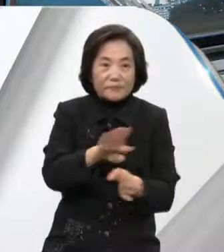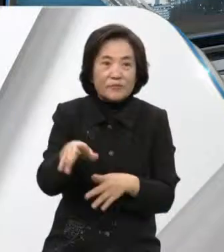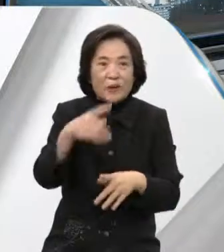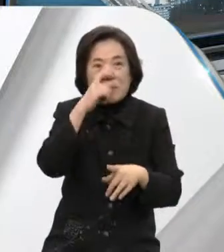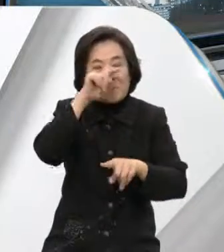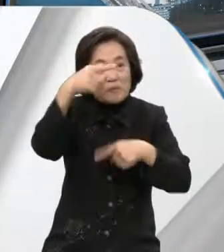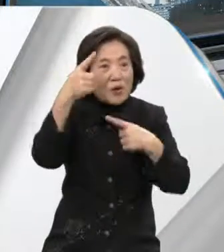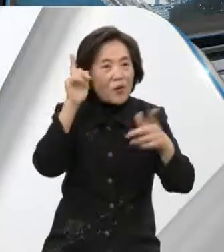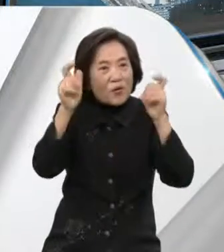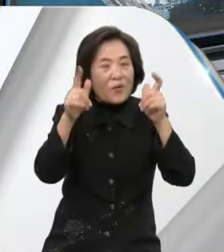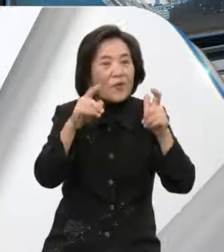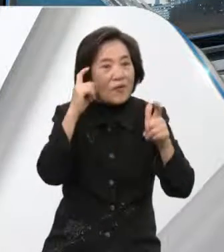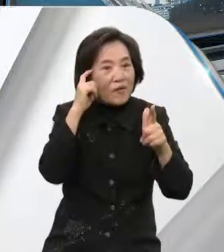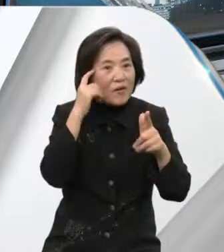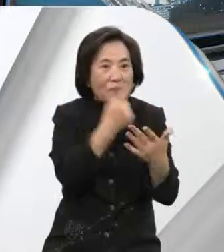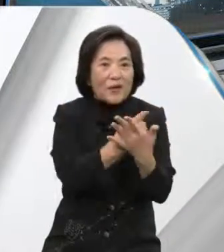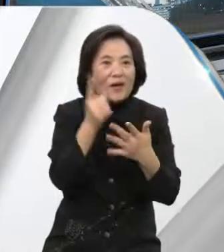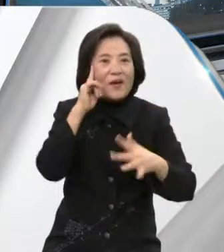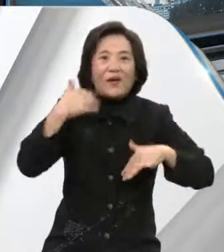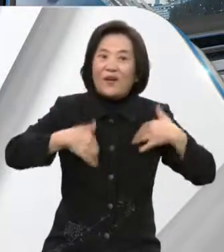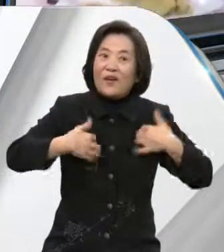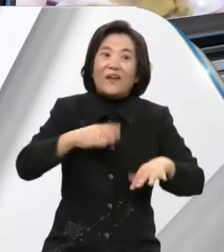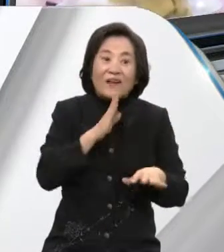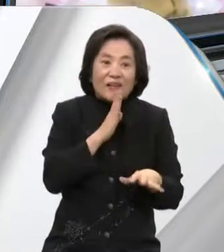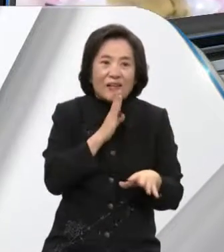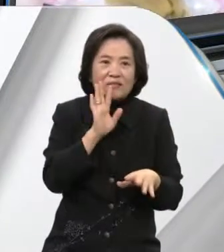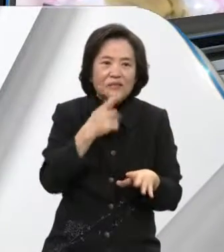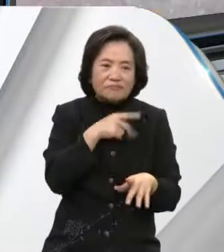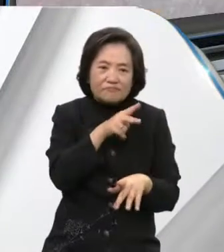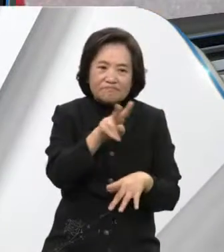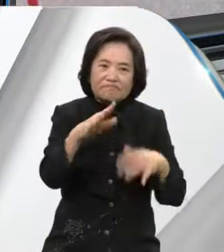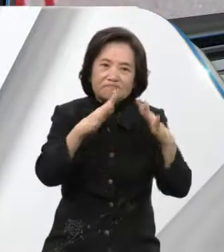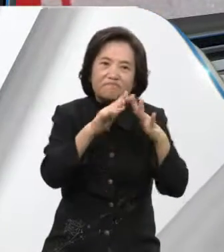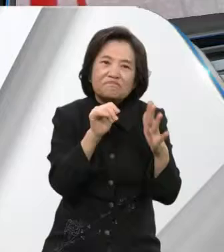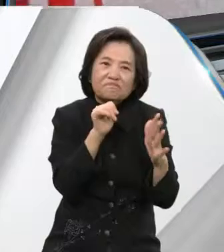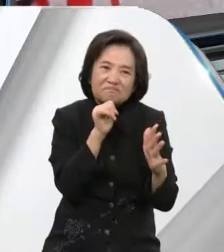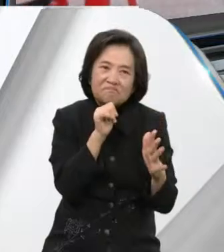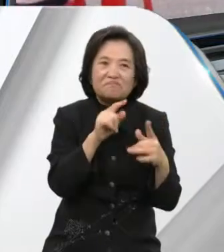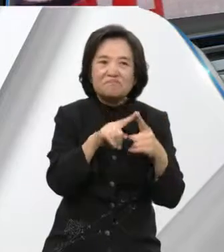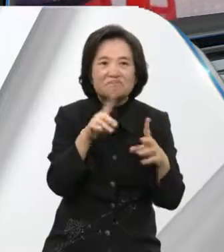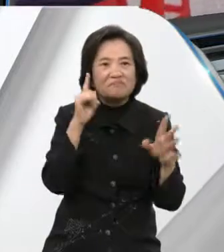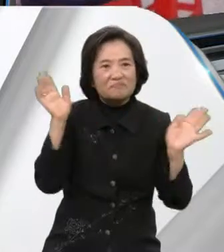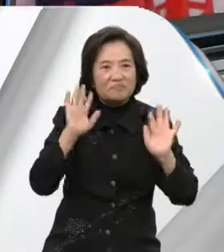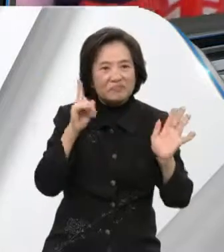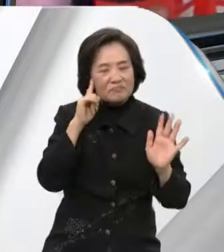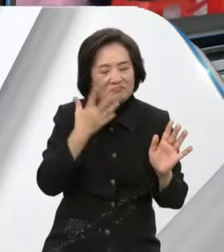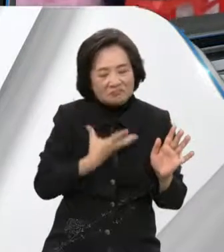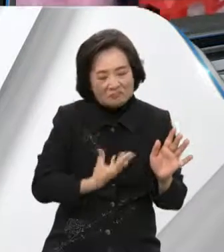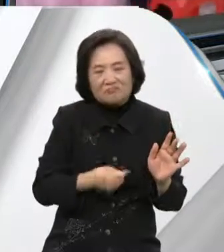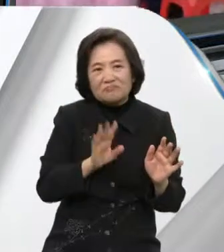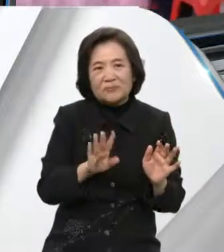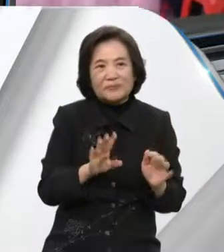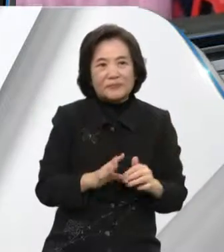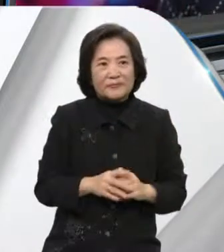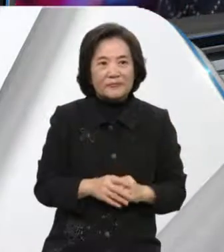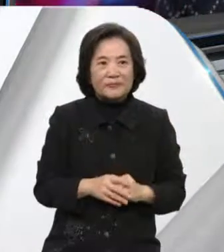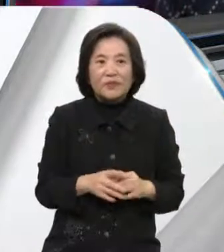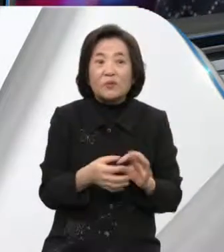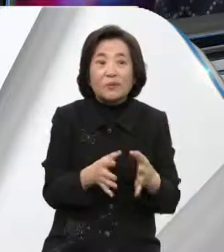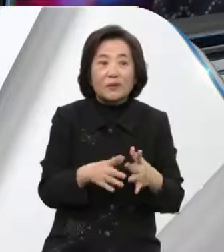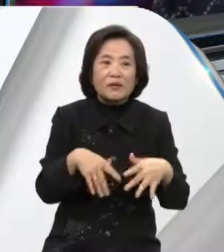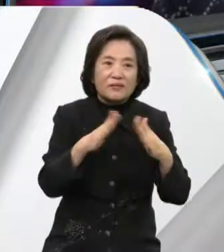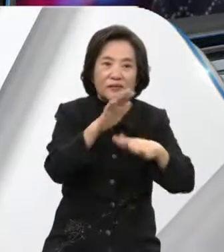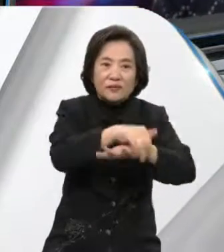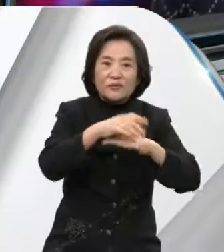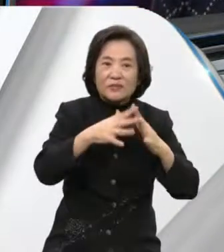果然，对大部分的家庭来讲，系欢喜团圆的日子。不过，对有些家庭的成员呢，是最不能吃到手里感